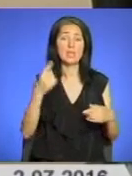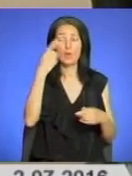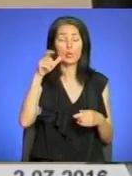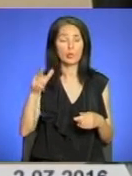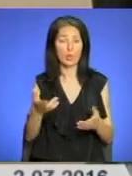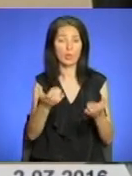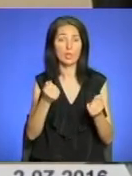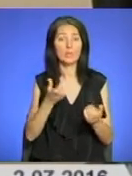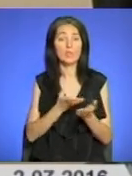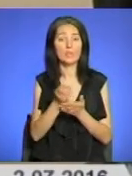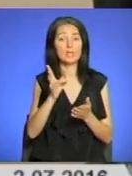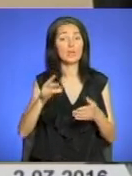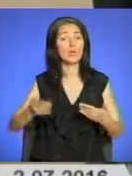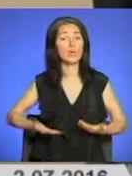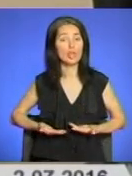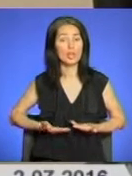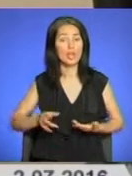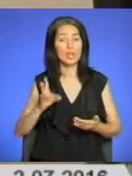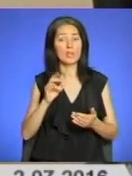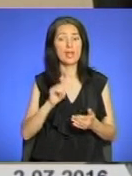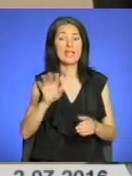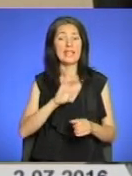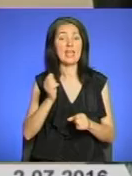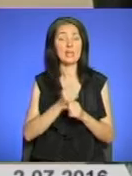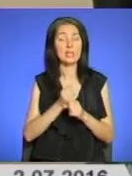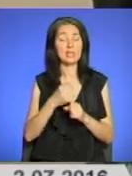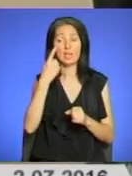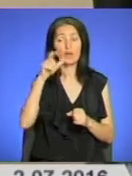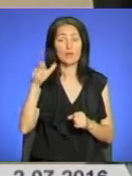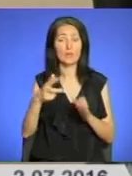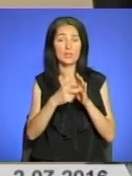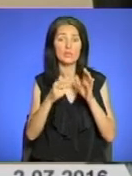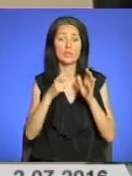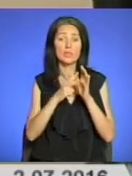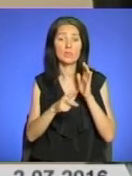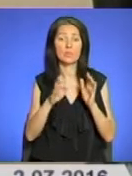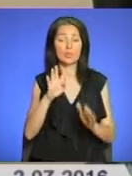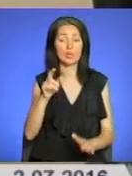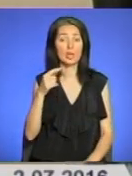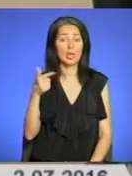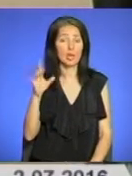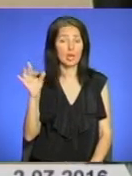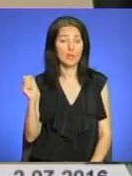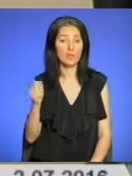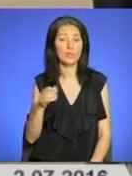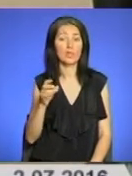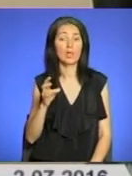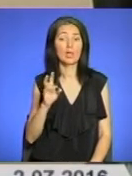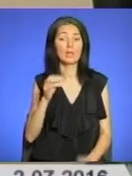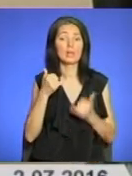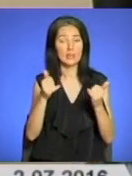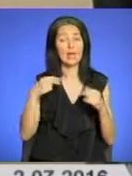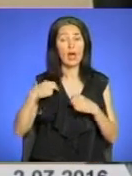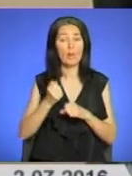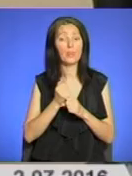на проживання на непрацездатних осіб 884 гривні і на працездатних